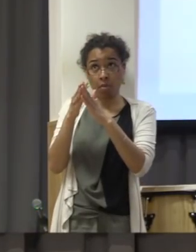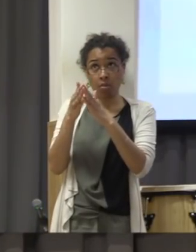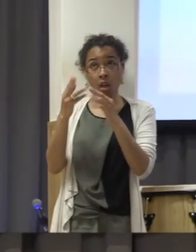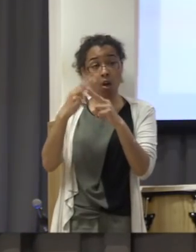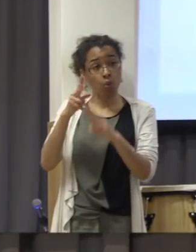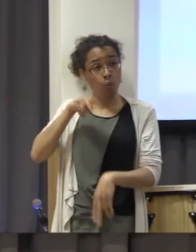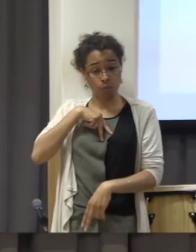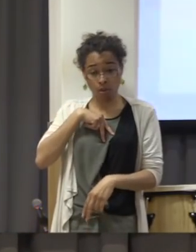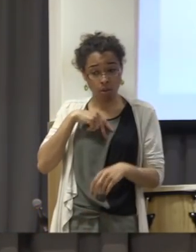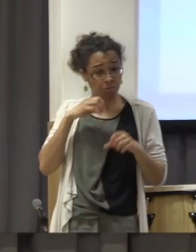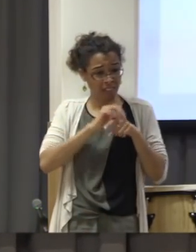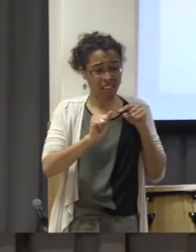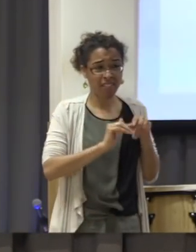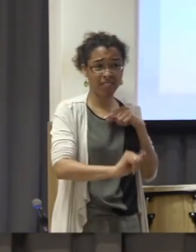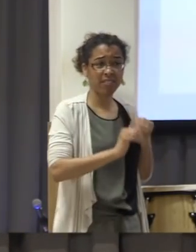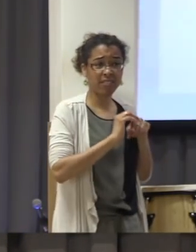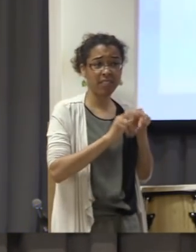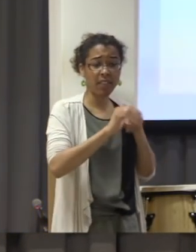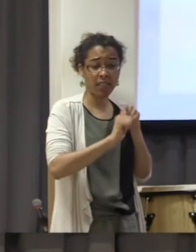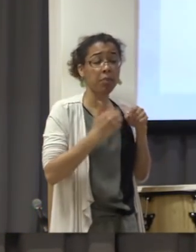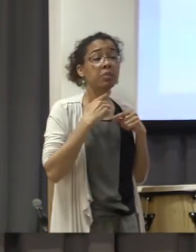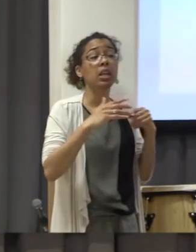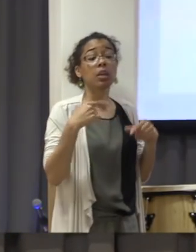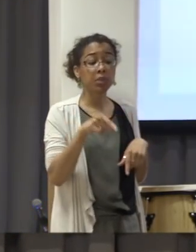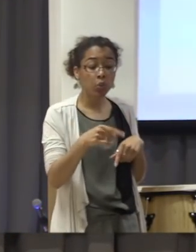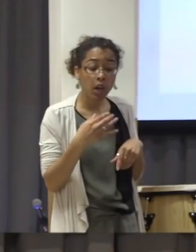se fera. Si tu dis à la montagne,